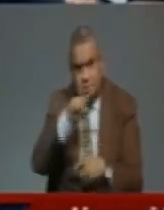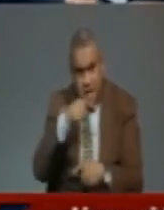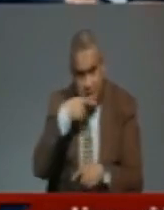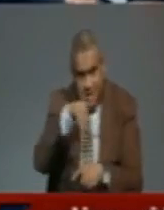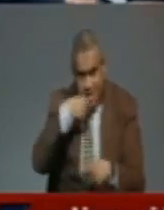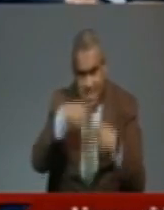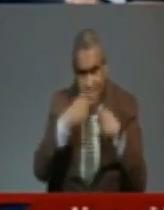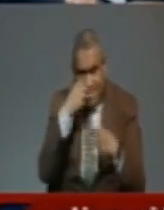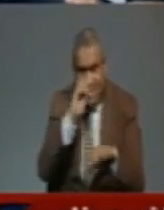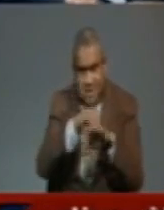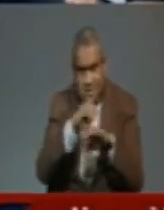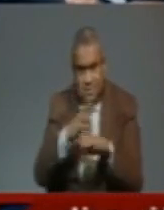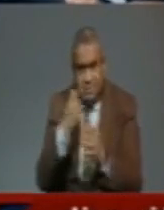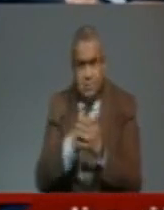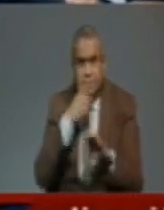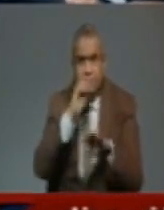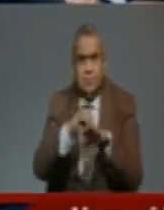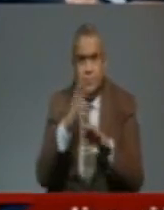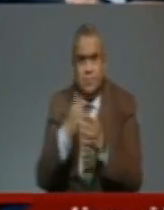للناس البلاد بتتعامل ازاي؟